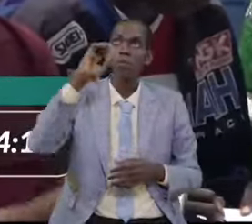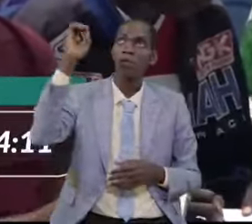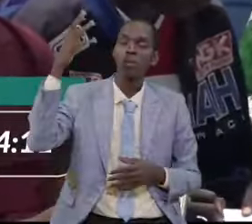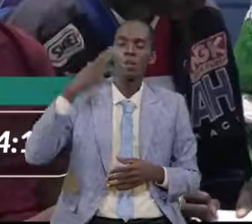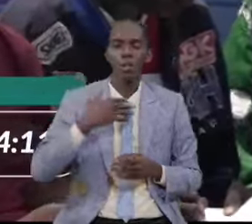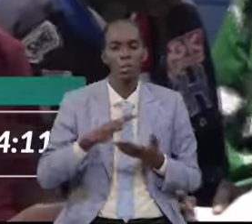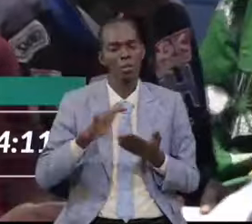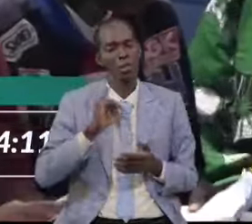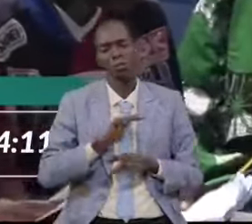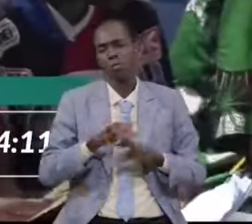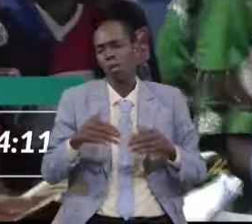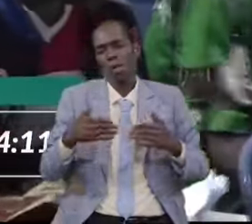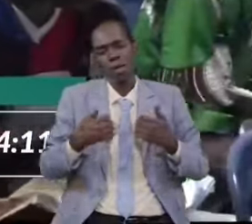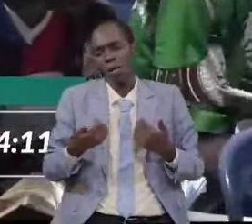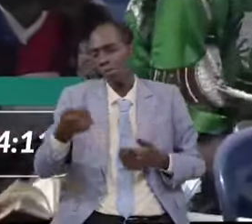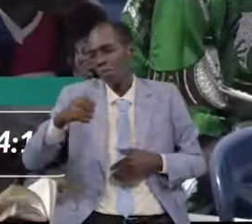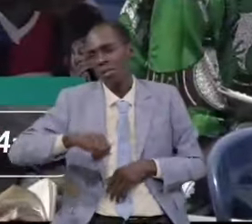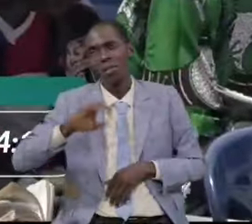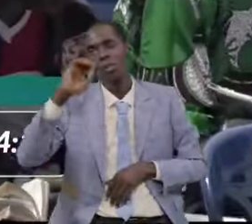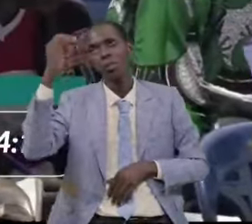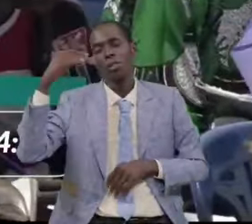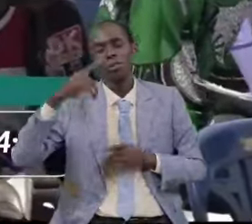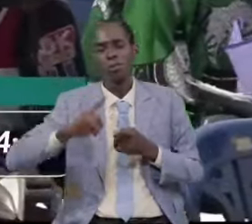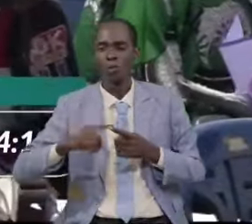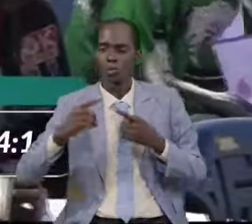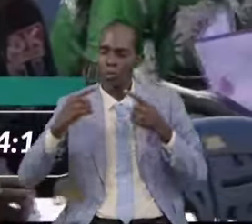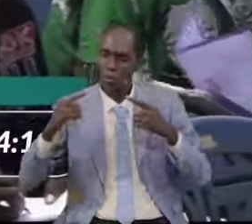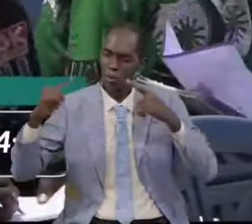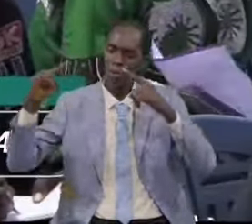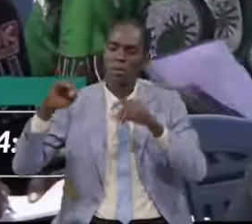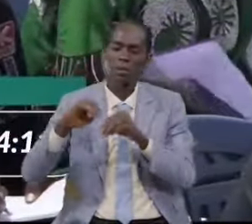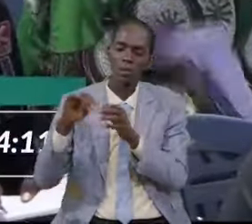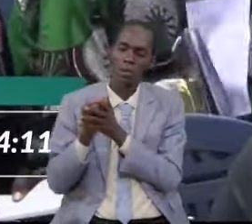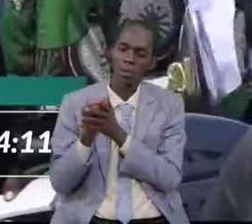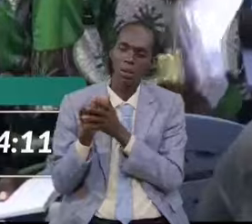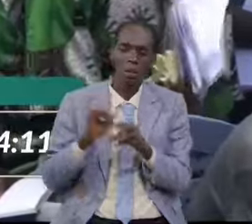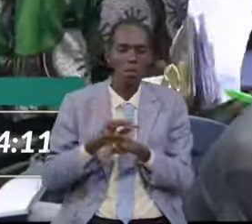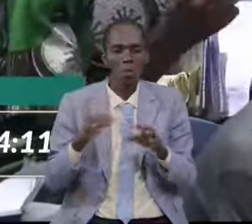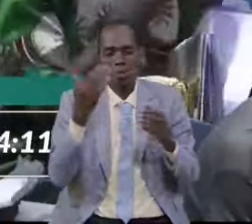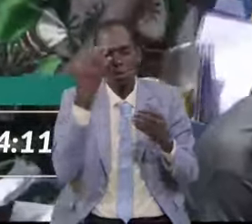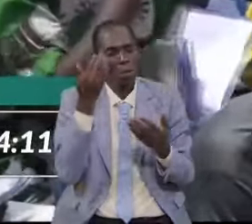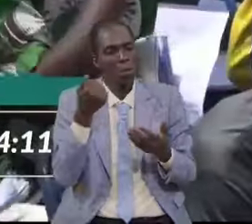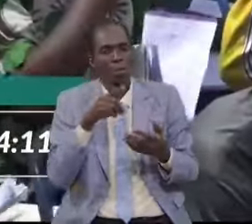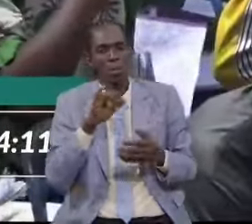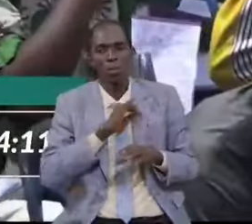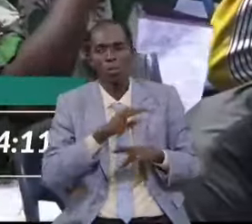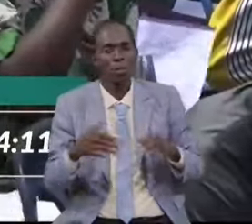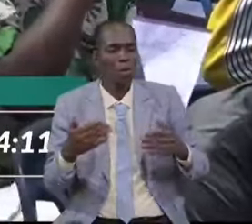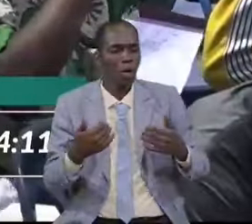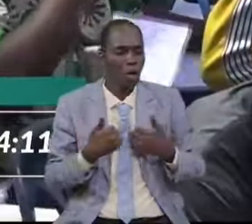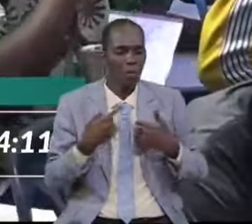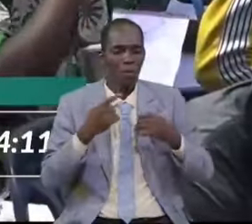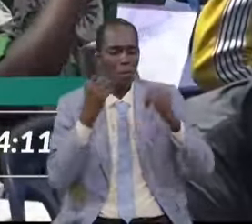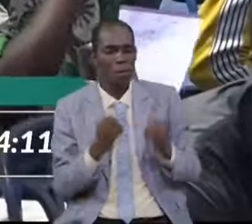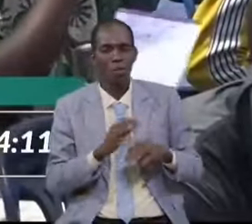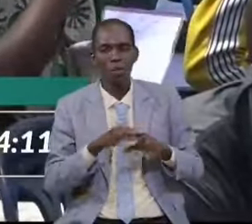en as. Oh, pour avoir cette porte ouverte, pour avoir cette opportunité. Oh, je n'ai pas de connexion. Je n'ai pas les pieds longs, je n'ai pas de contact.